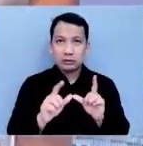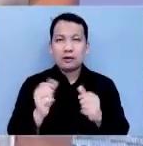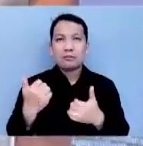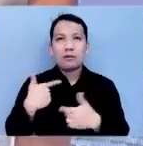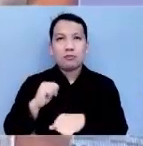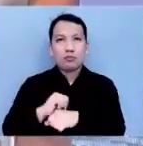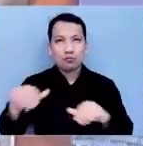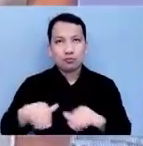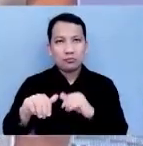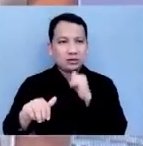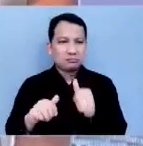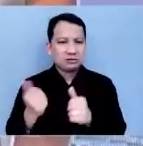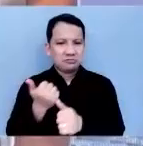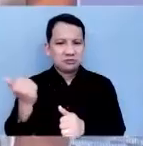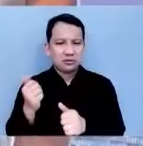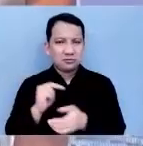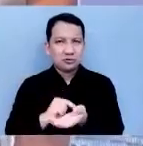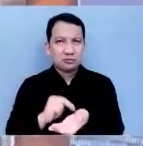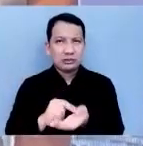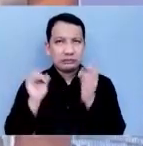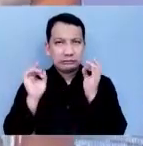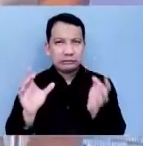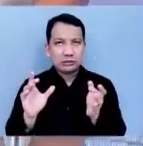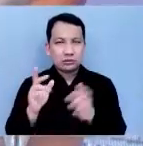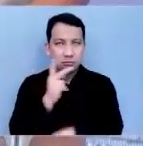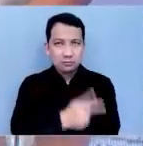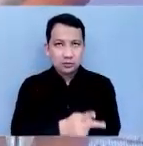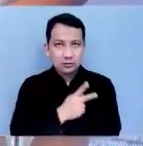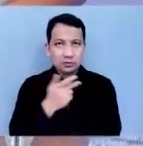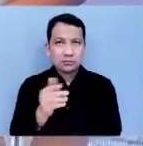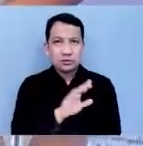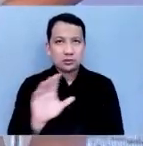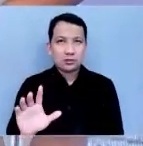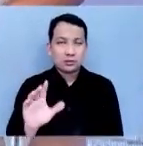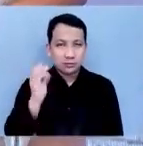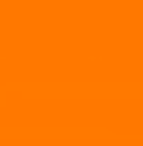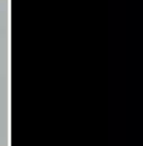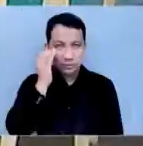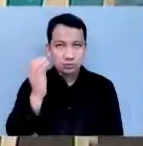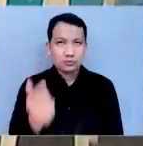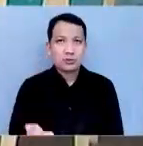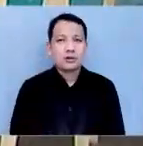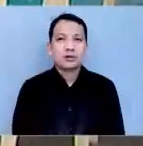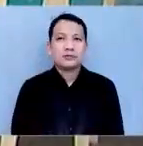grupo ng mga nurse. Delikado raw yan para sa mga pasyente. Nasa frontline ng balitang yan si JC Cosico.